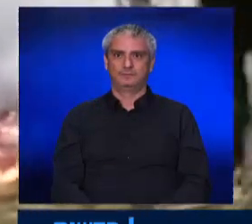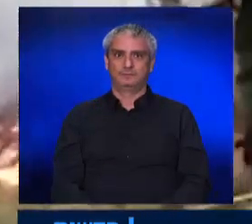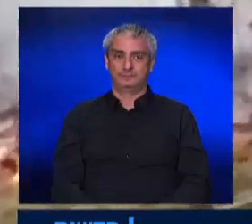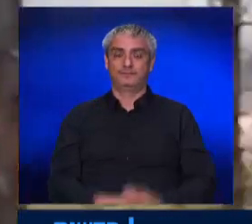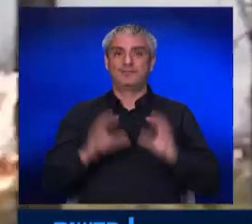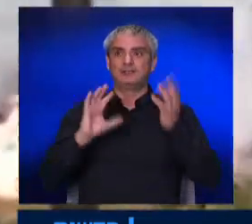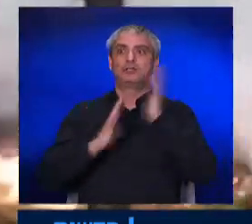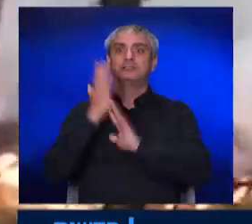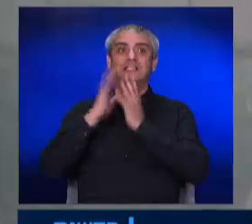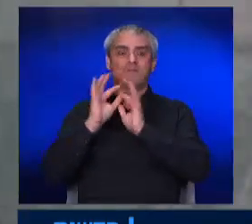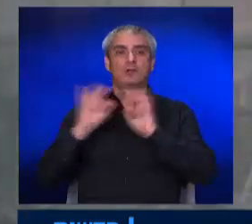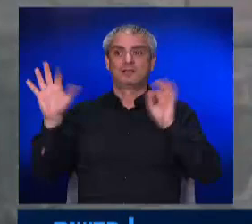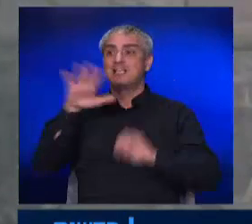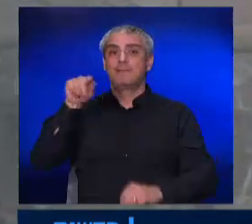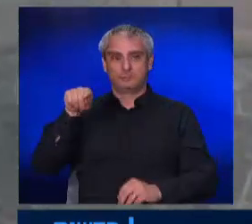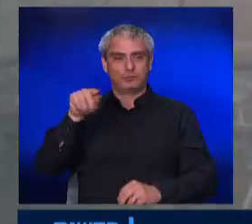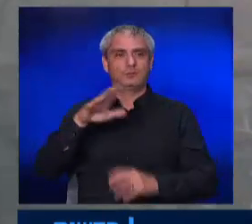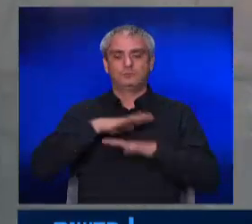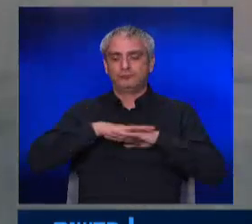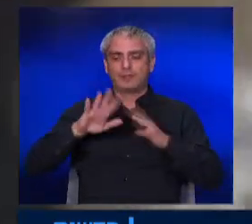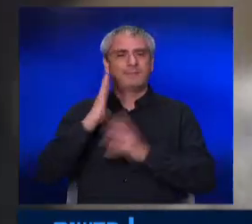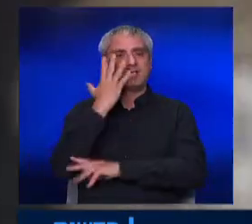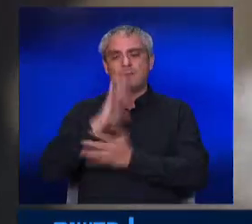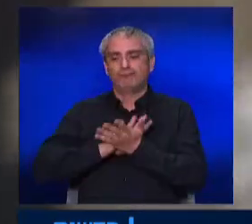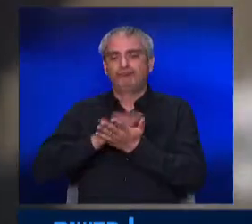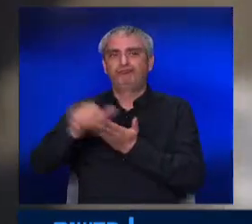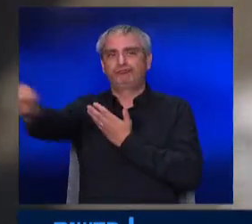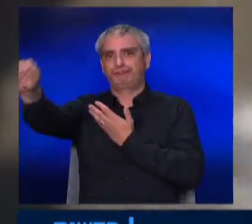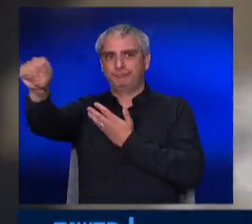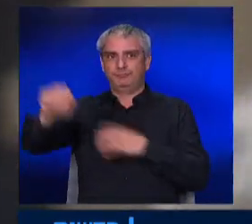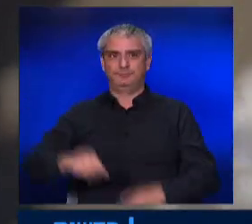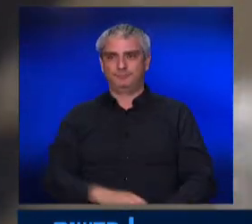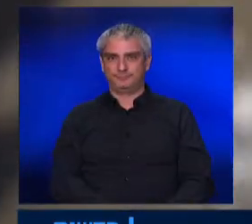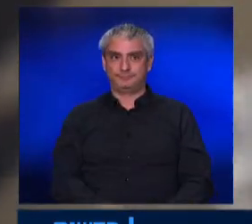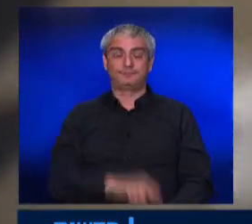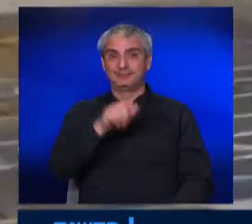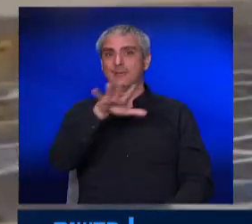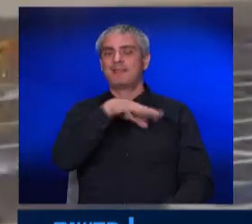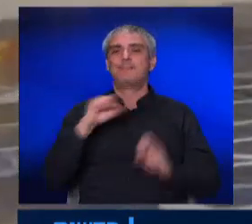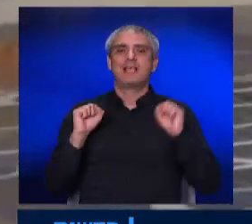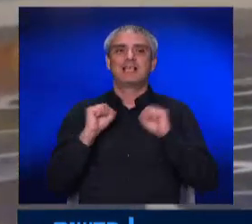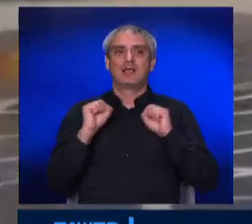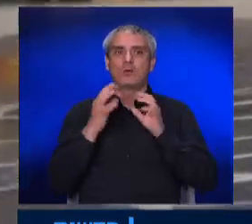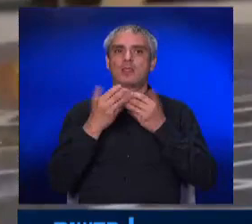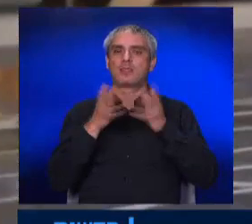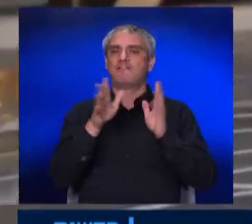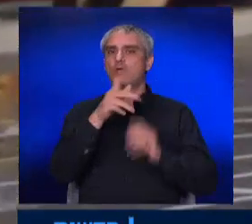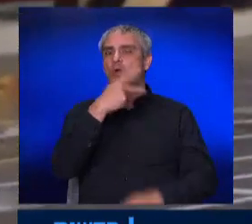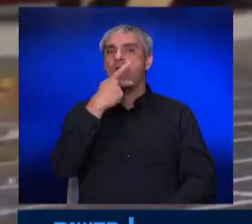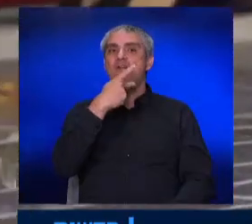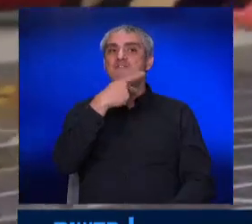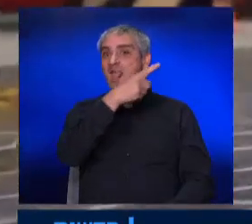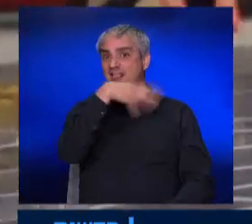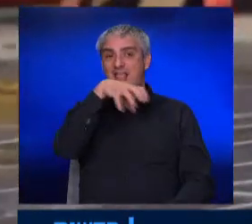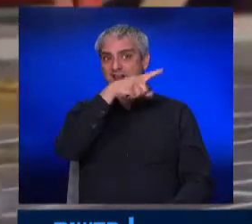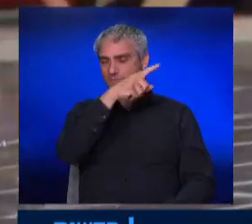עשרות שריפות שפרצו באזור כילו שטחים מיוערים נרחבים. ואלה מתחמי הקירור שנפתחו בפילדלפיה, שבה